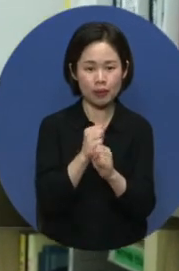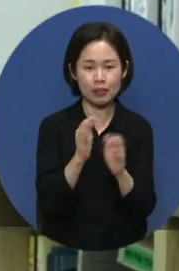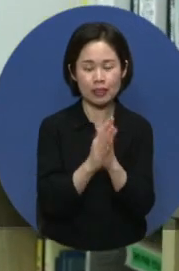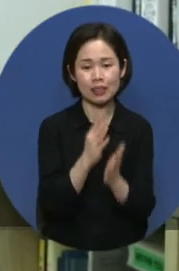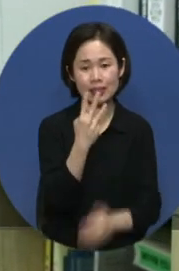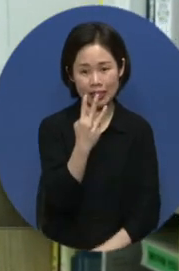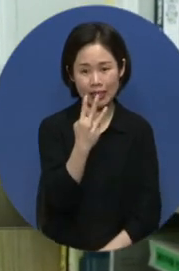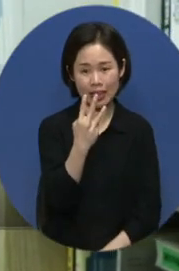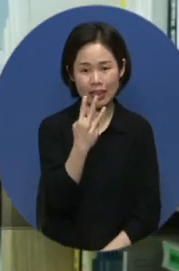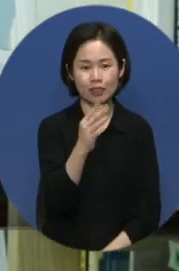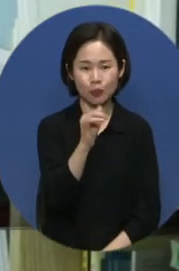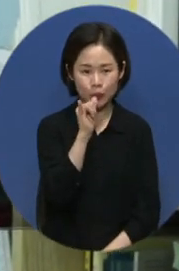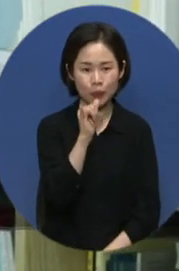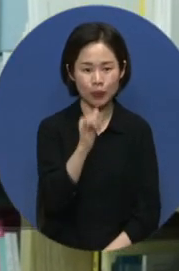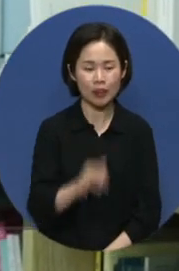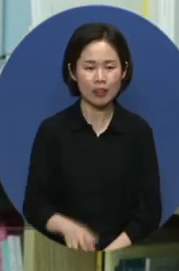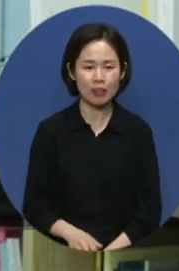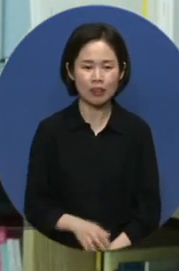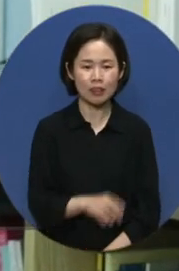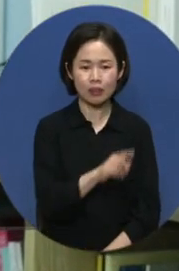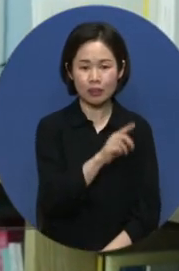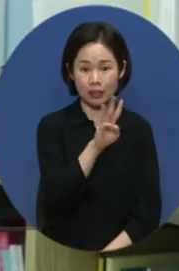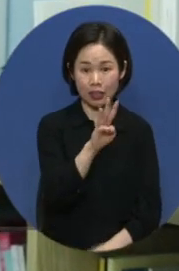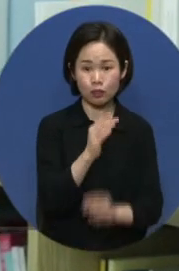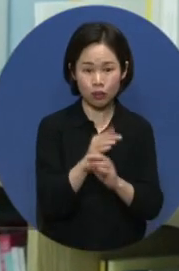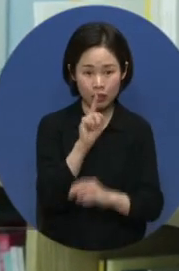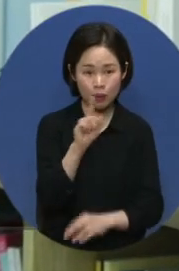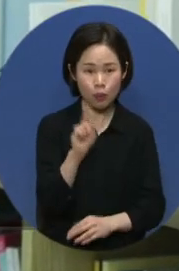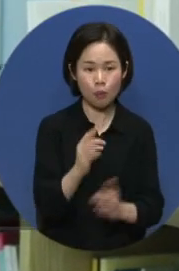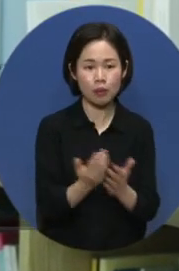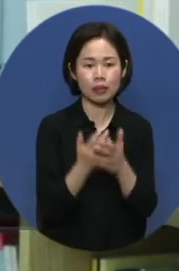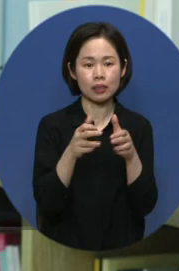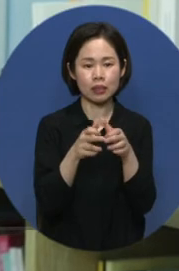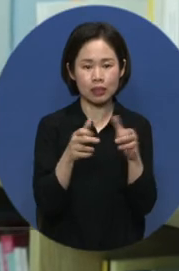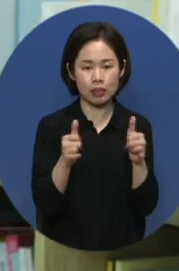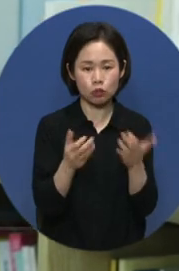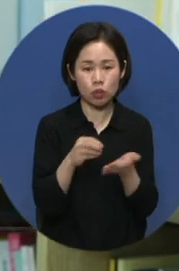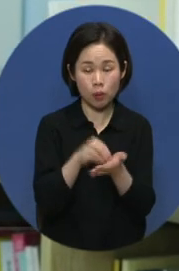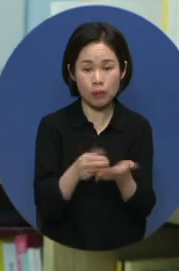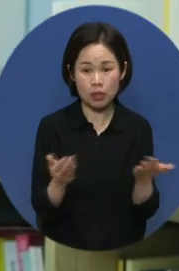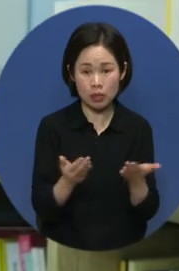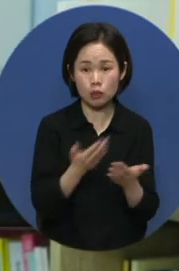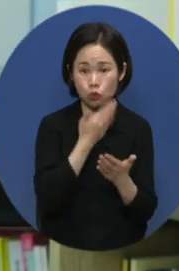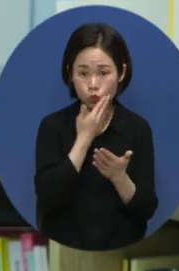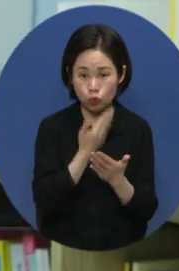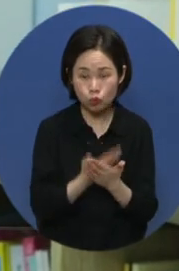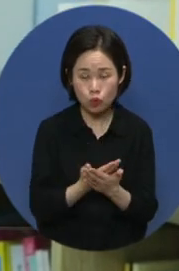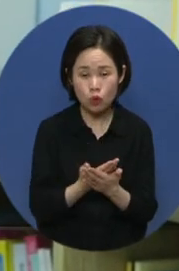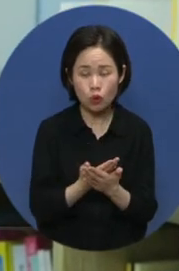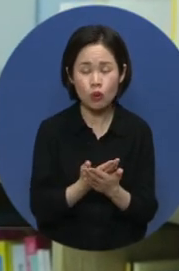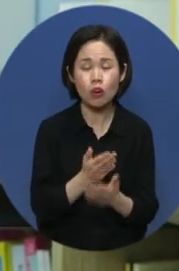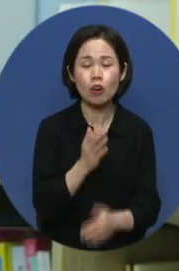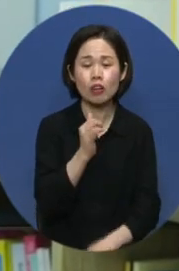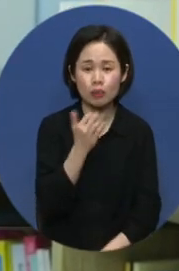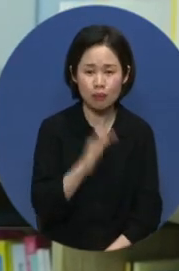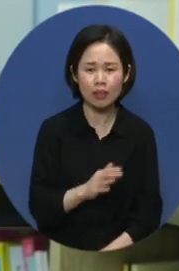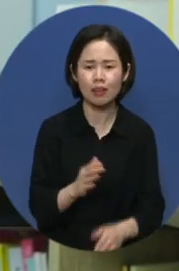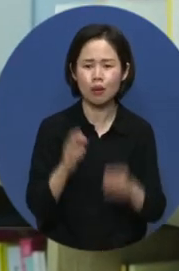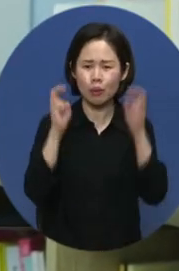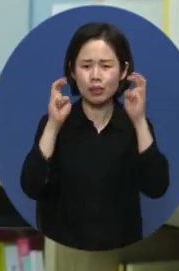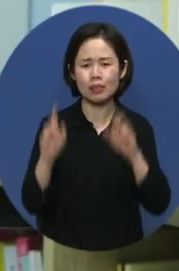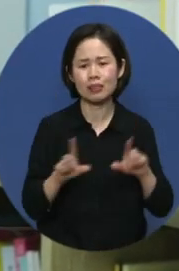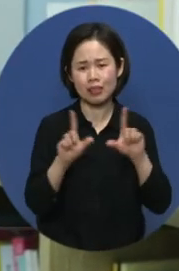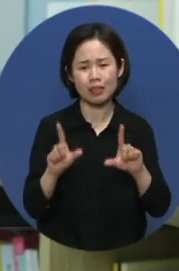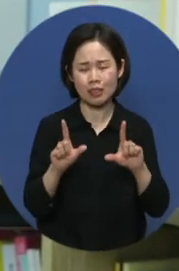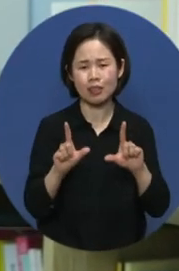있어요. 그 중에 하나가 발달장애인들이 취업을 해서 일을 하는 것도 중요하지만 사실 직장 생활은 일보다 더 중요한